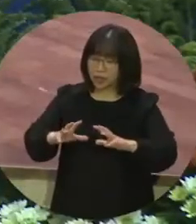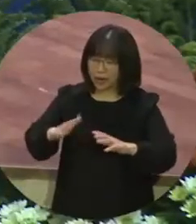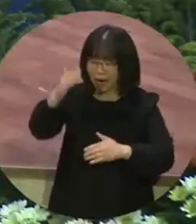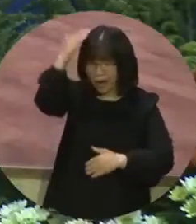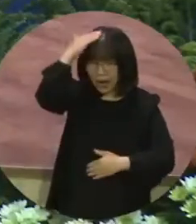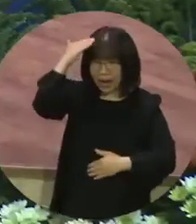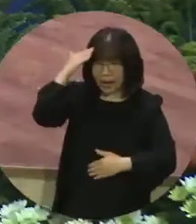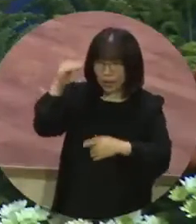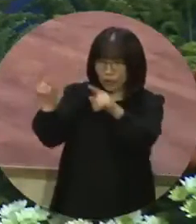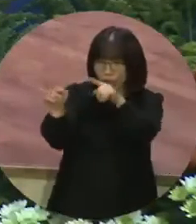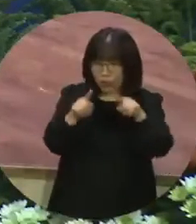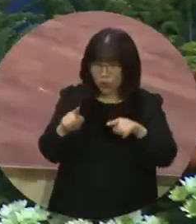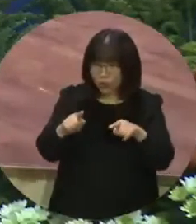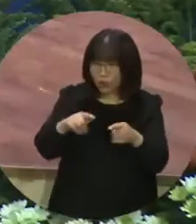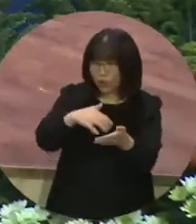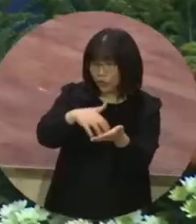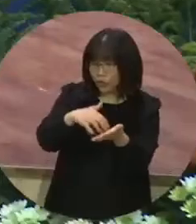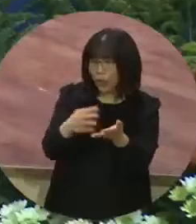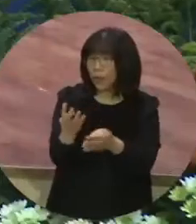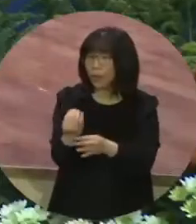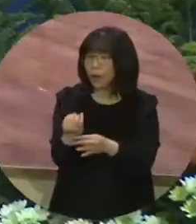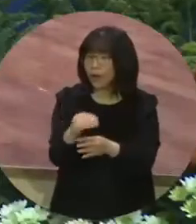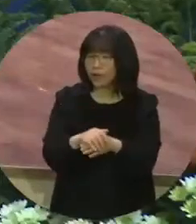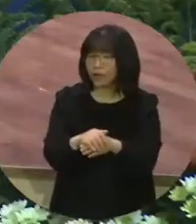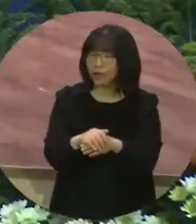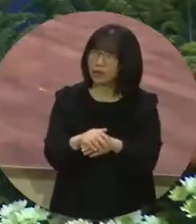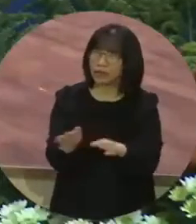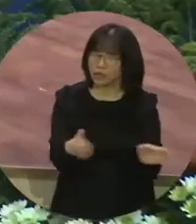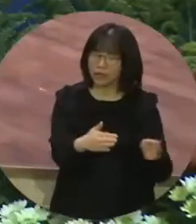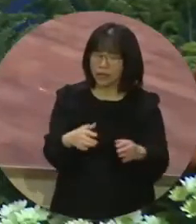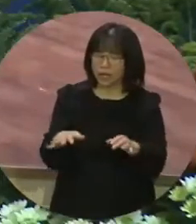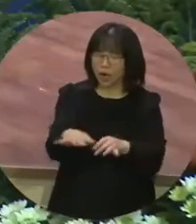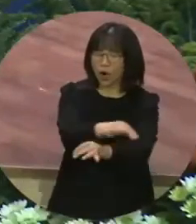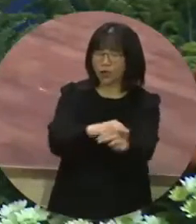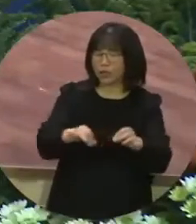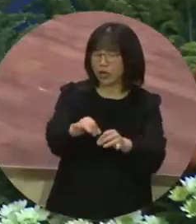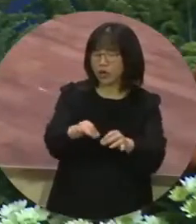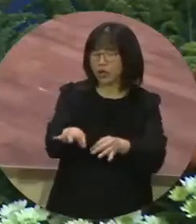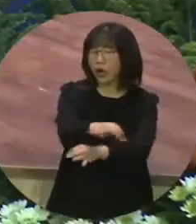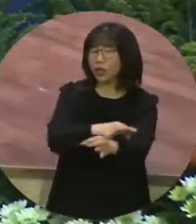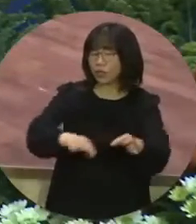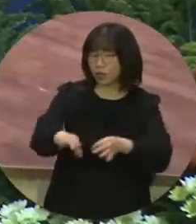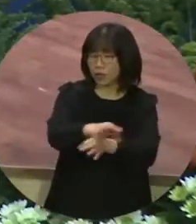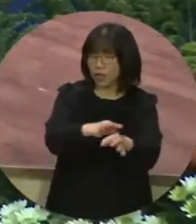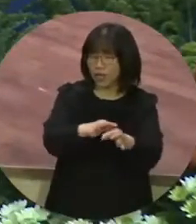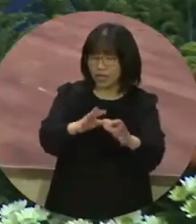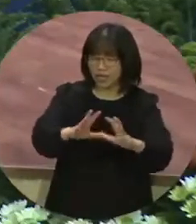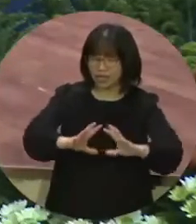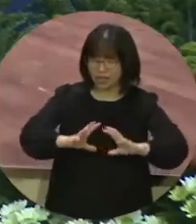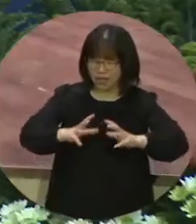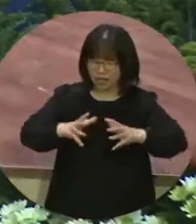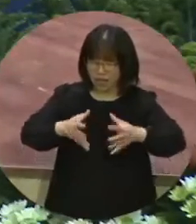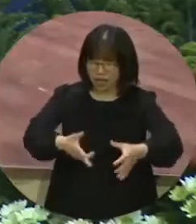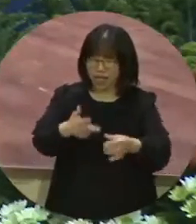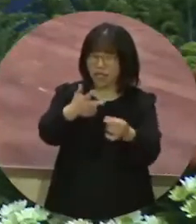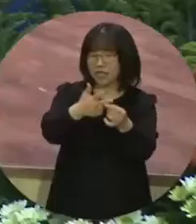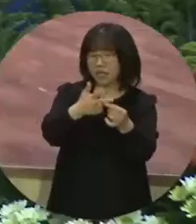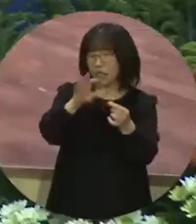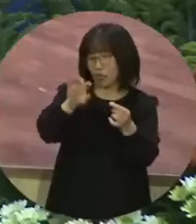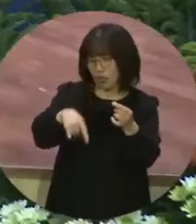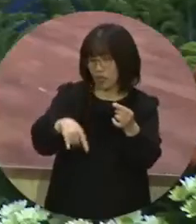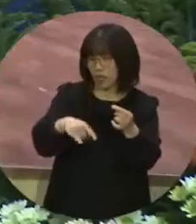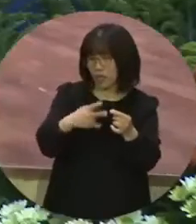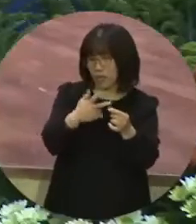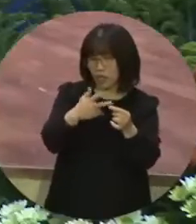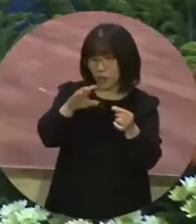지금 현재 우리나라가 세계 경제 7위예요. 7위. 이런 데다가 지금 우리 여야가 합해버리고